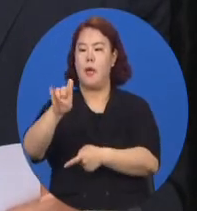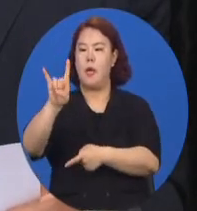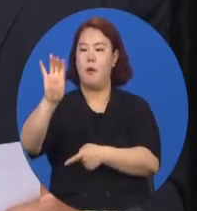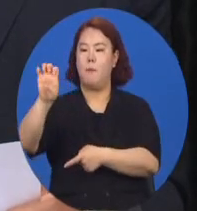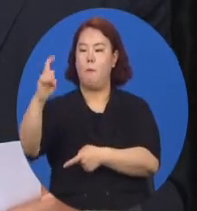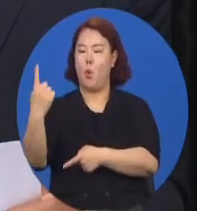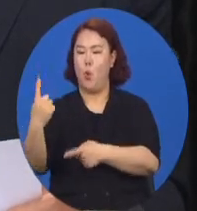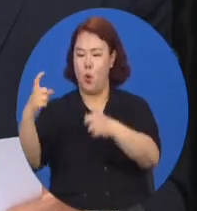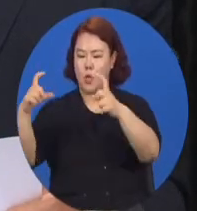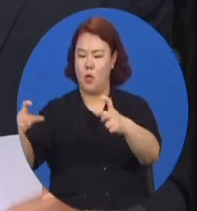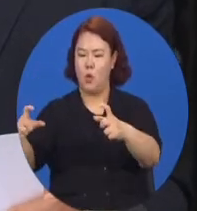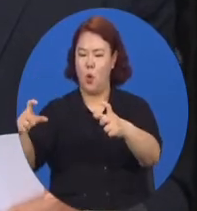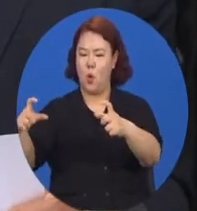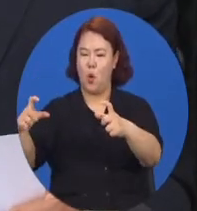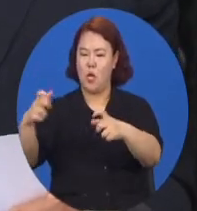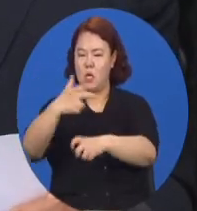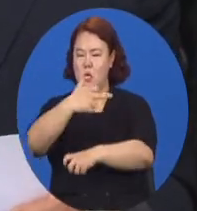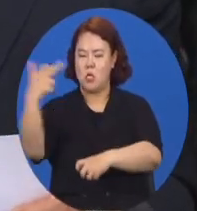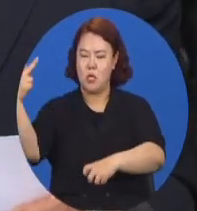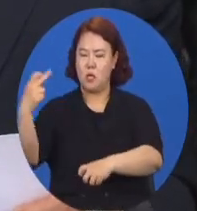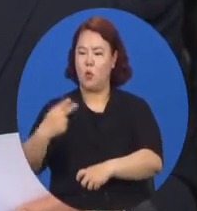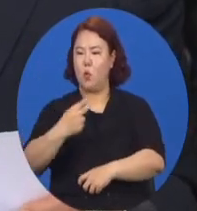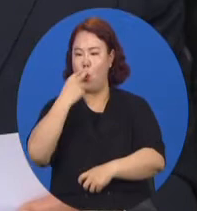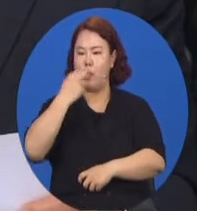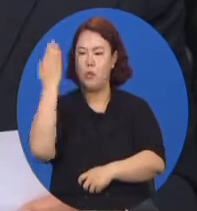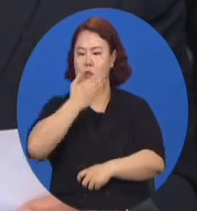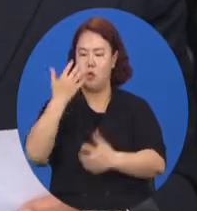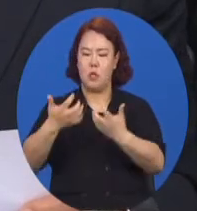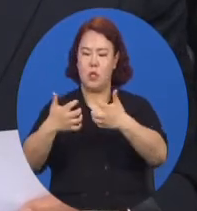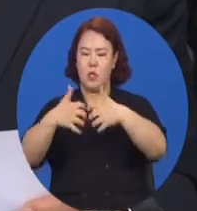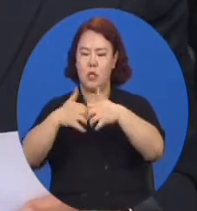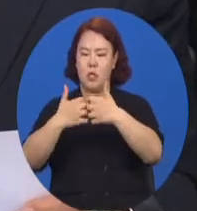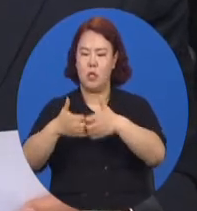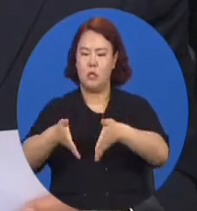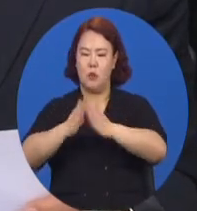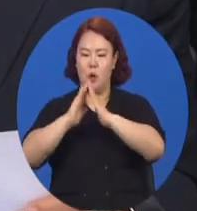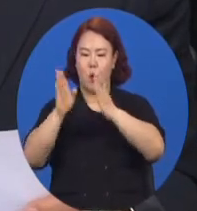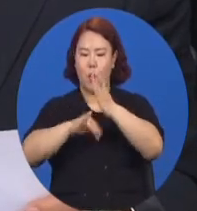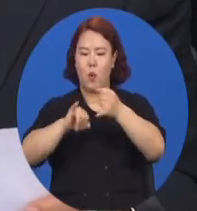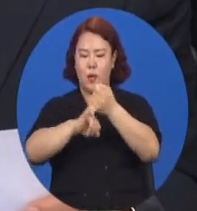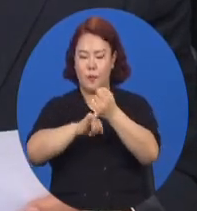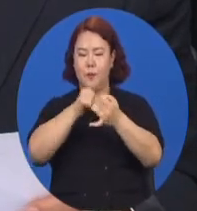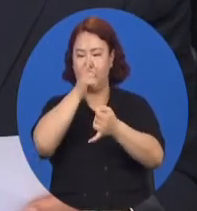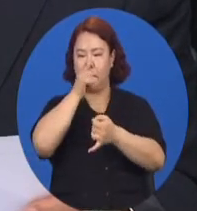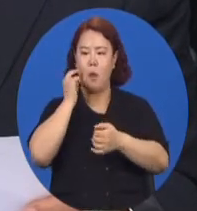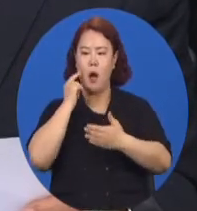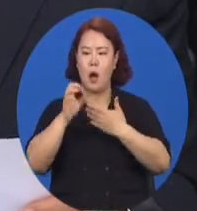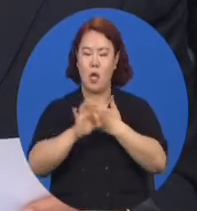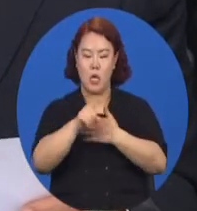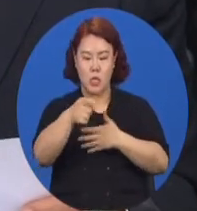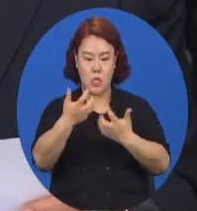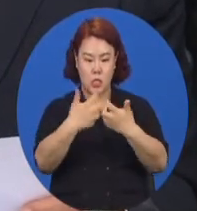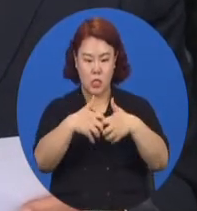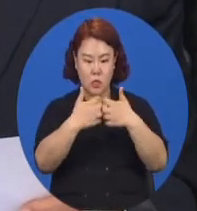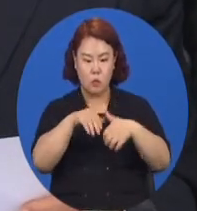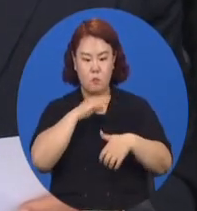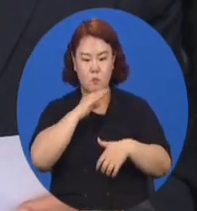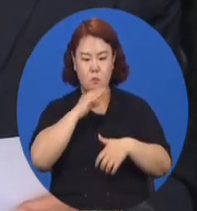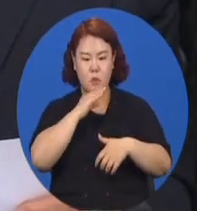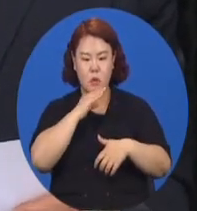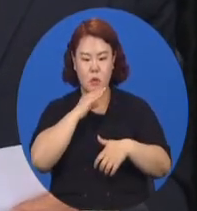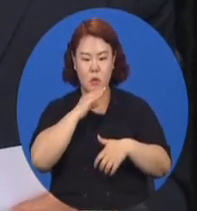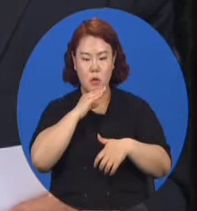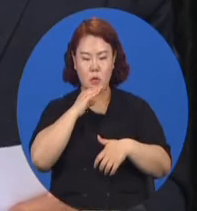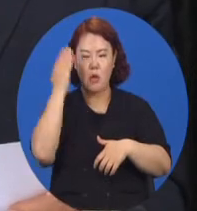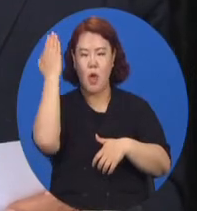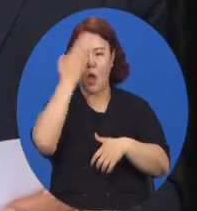초대형 공기청정기를 설치하겠다라고 공약을 하셨어요. 만약 이런 시설이 정말 맑은